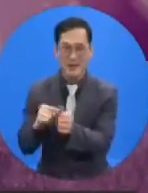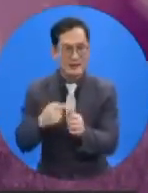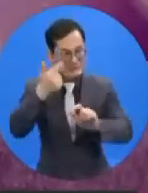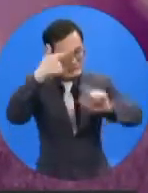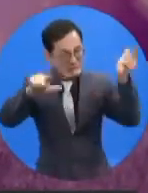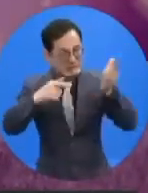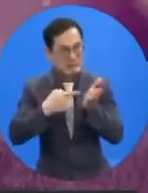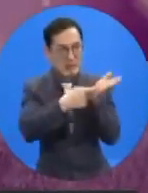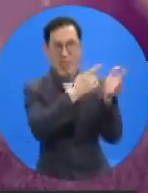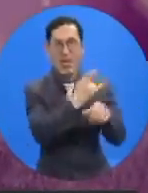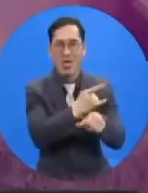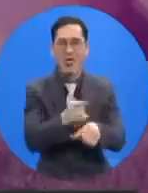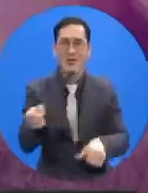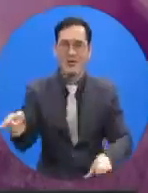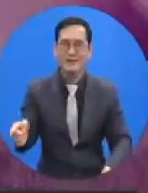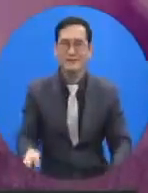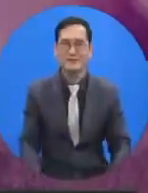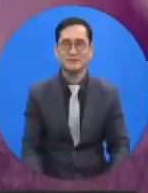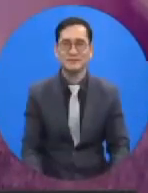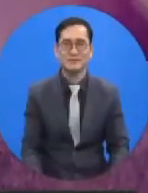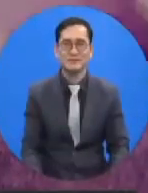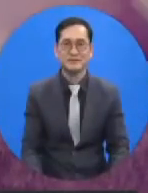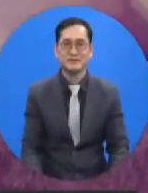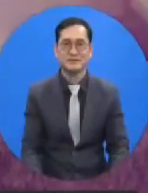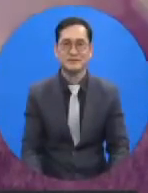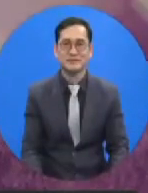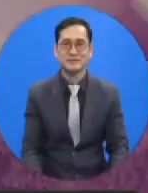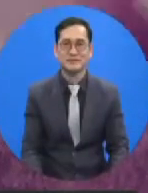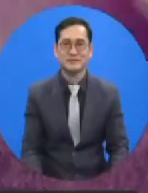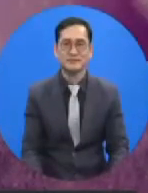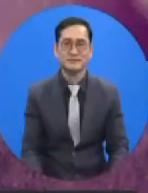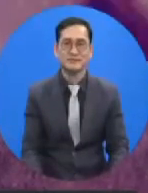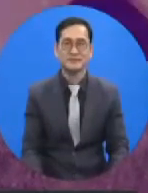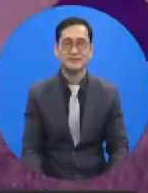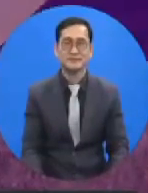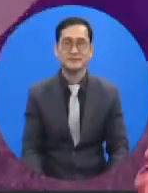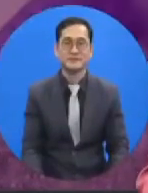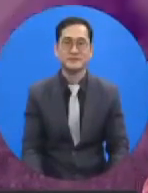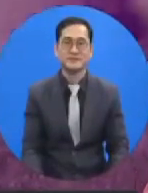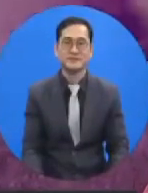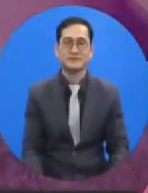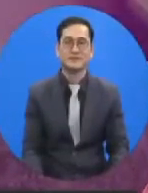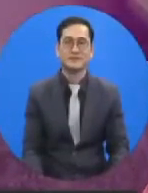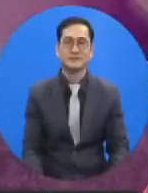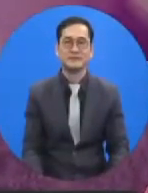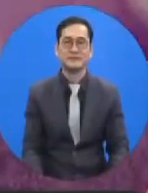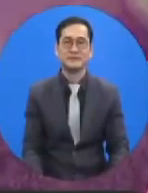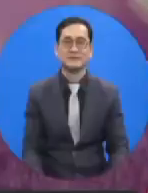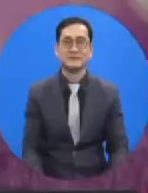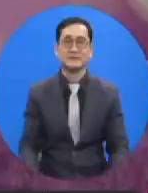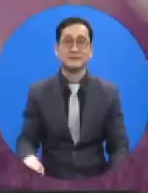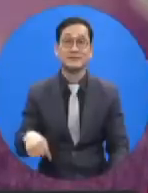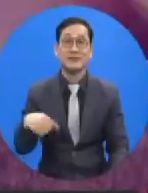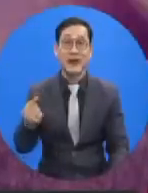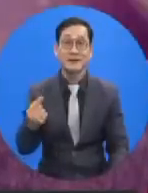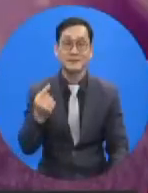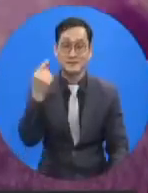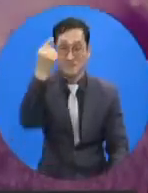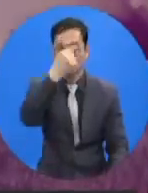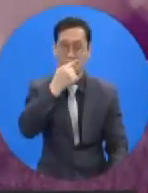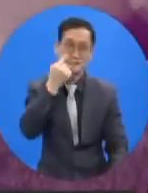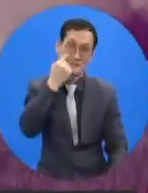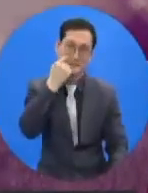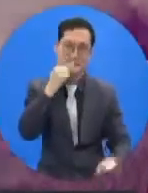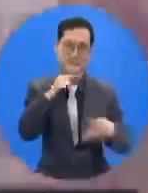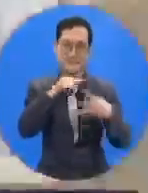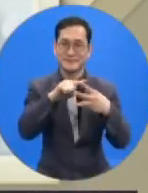끝까지 완주하겠다라고 또 입장을 조금 전에 발표했다는군요. 이번에 저희가 준비한 다음 순서입니다. 총선 핫플. 오늘은 어떤 분들이 핫플에 선정됐을지